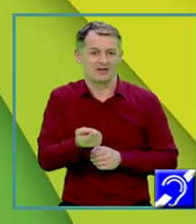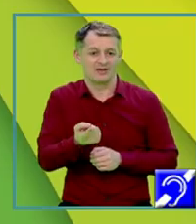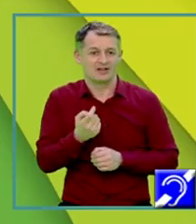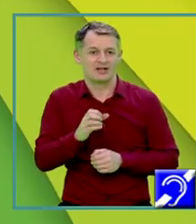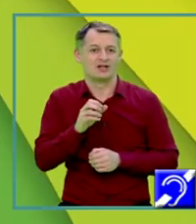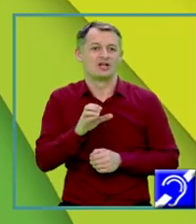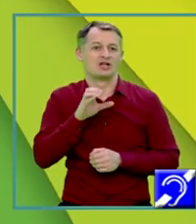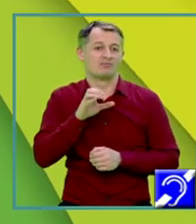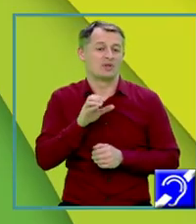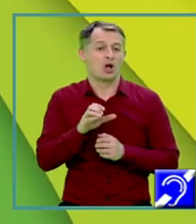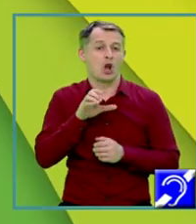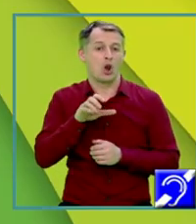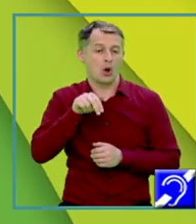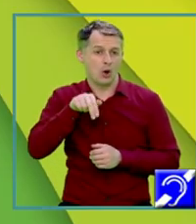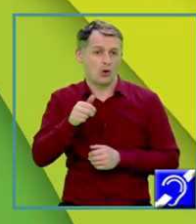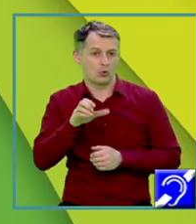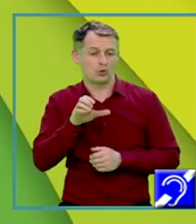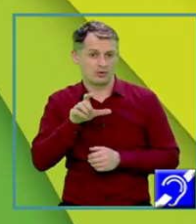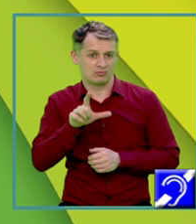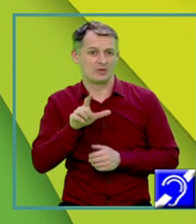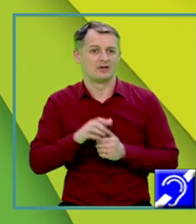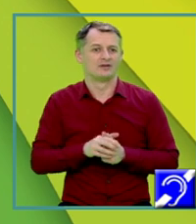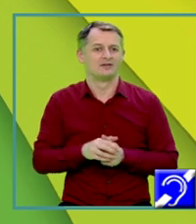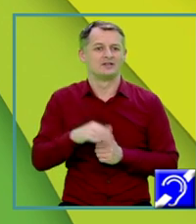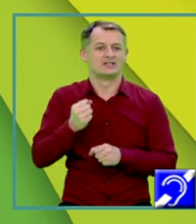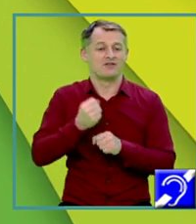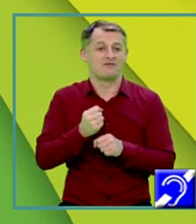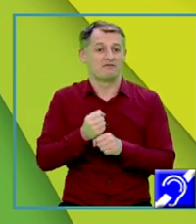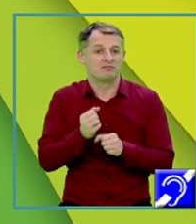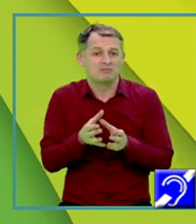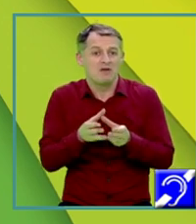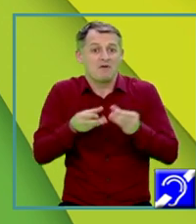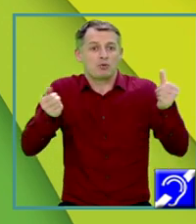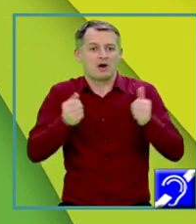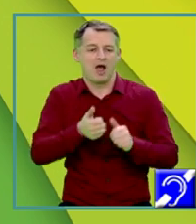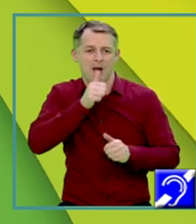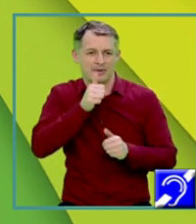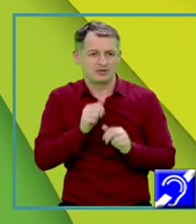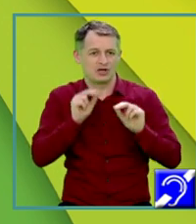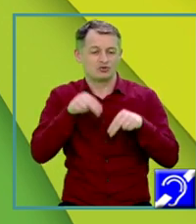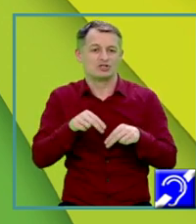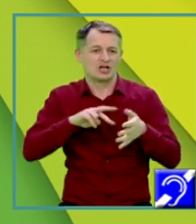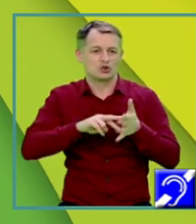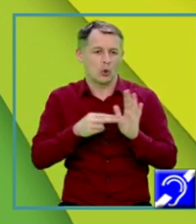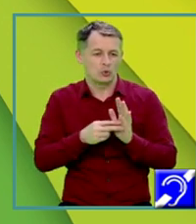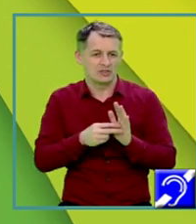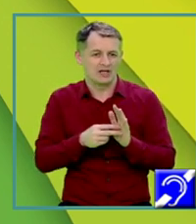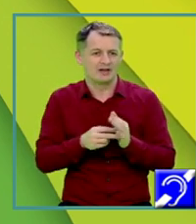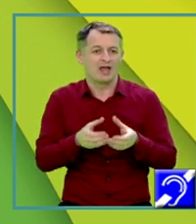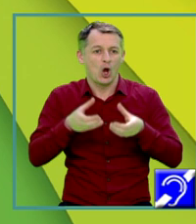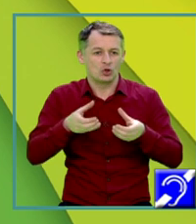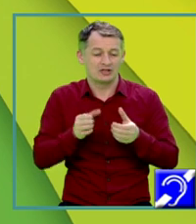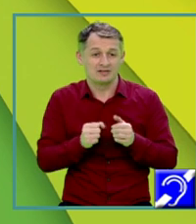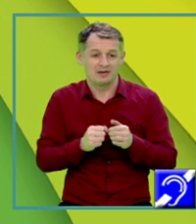de concentrație procentuală masică 5%, se evaporă apă și se obține o soluție de concentrație